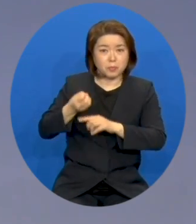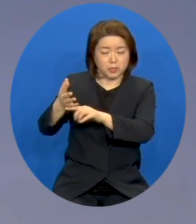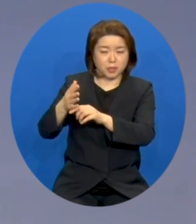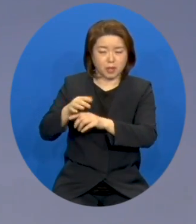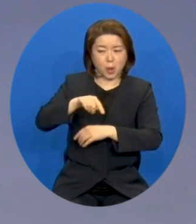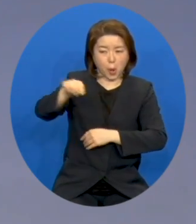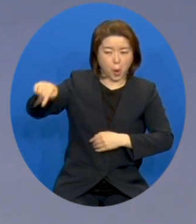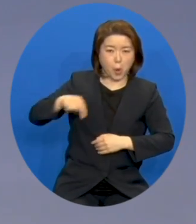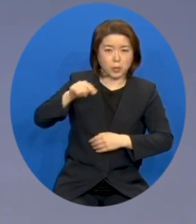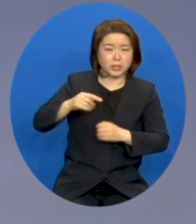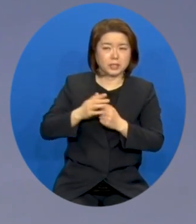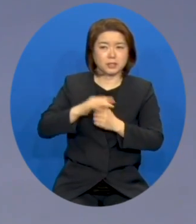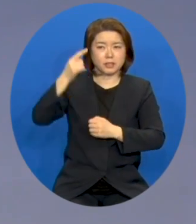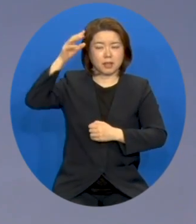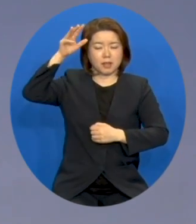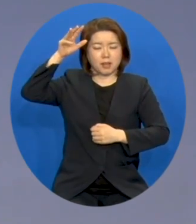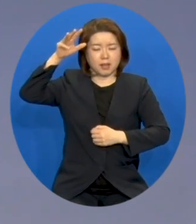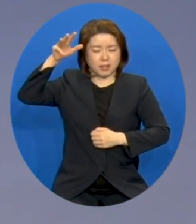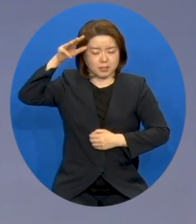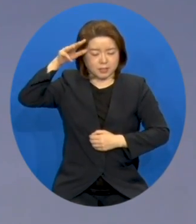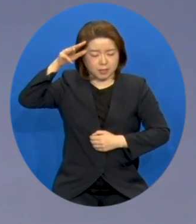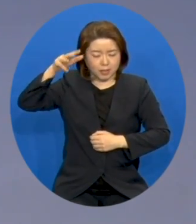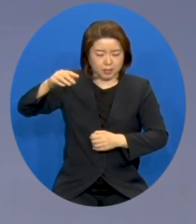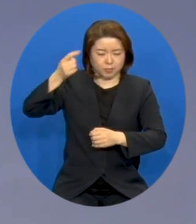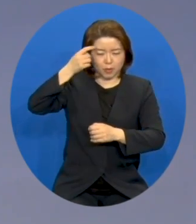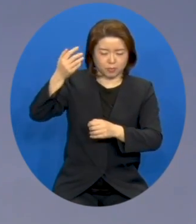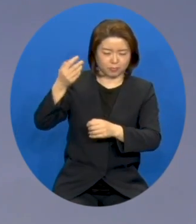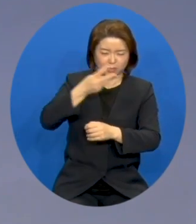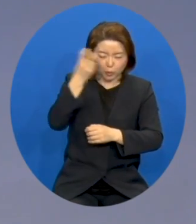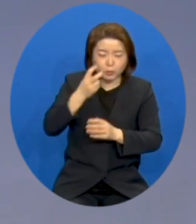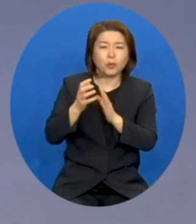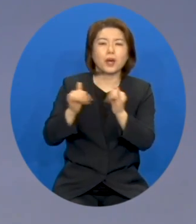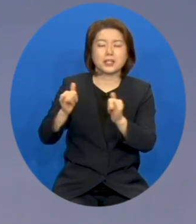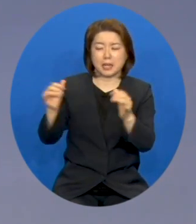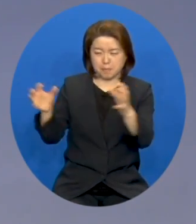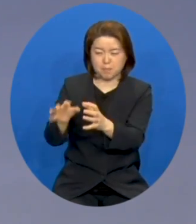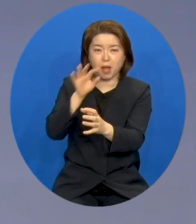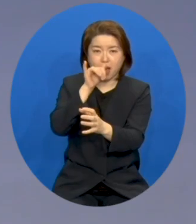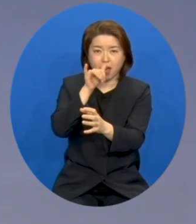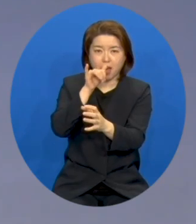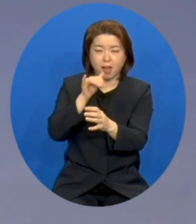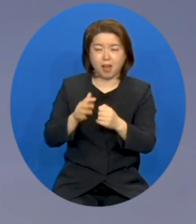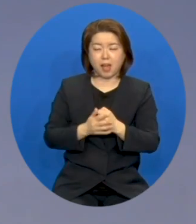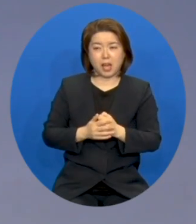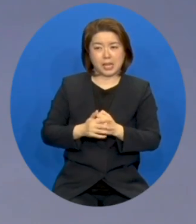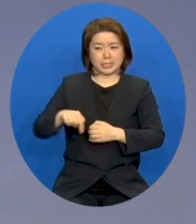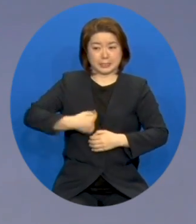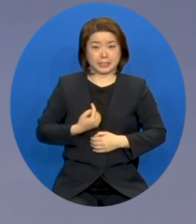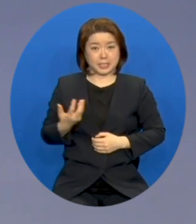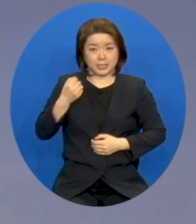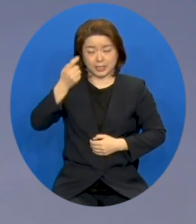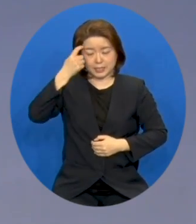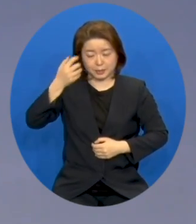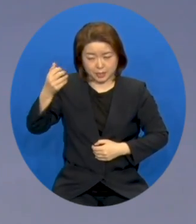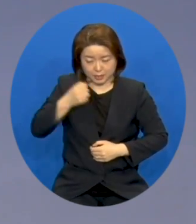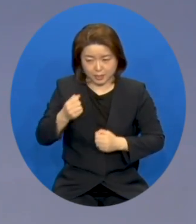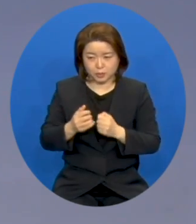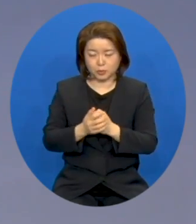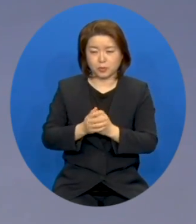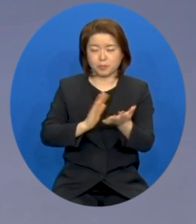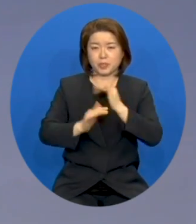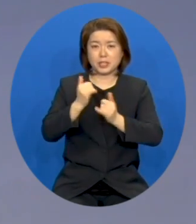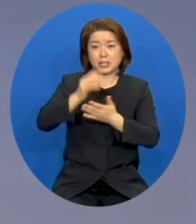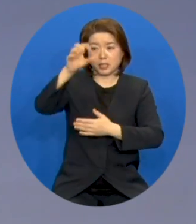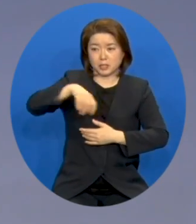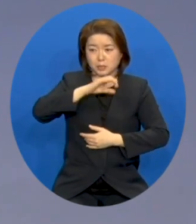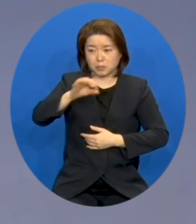도시죠. 그래서 그 사람들이 잘 아는 철학을 가지고 복음을, 십자가의 복음을, 예수 그리스도의